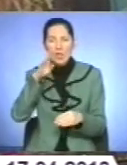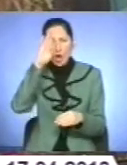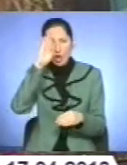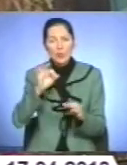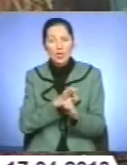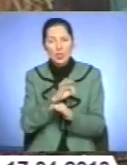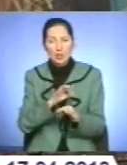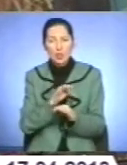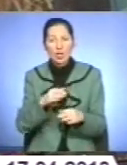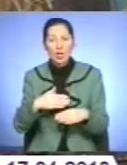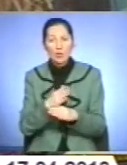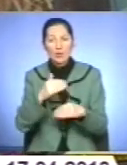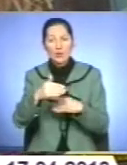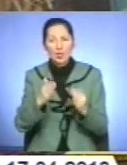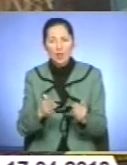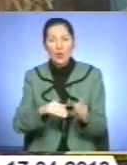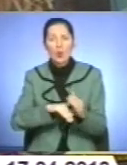заощадження, які там були, які ми збирали